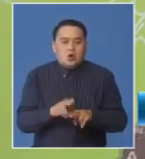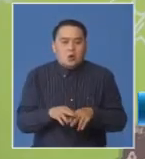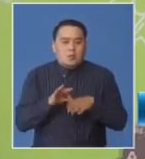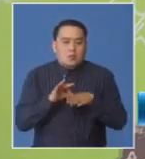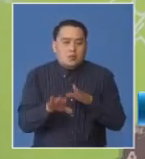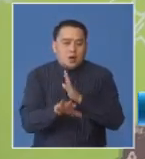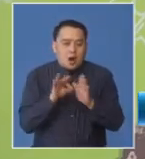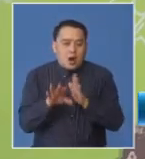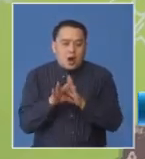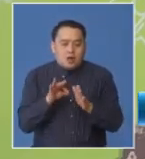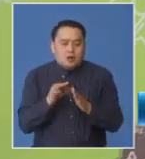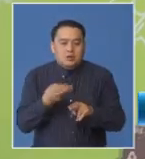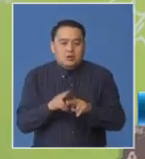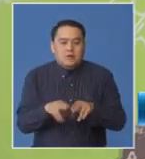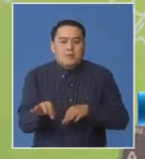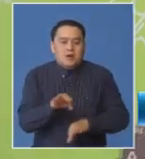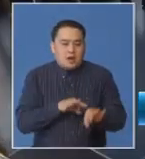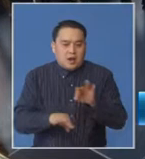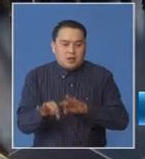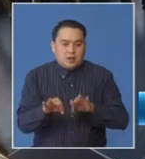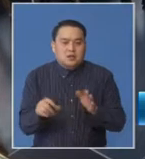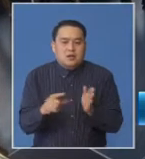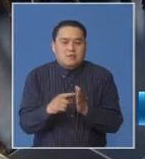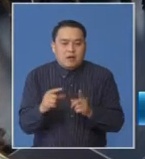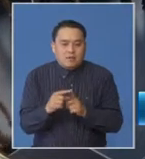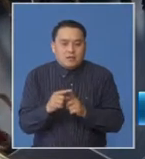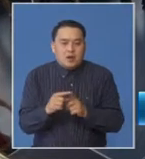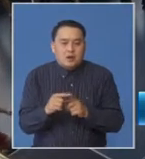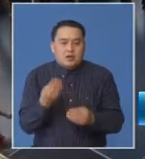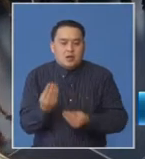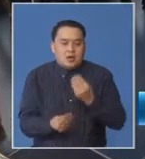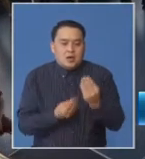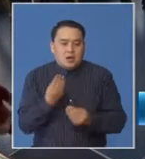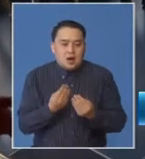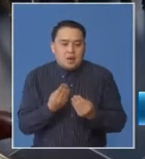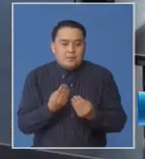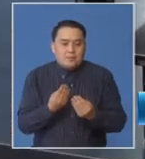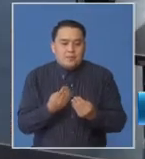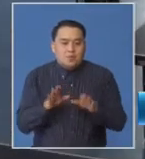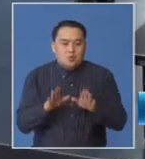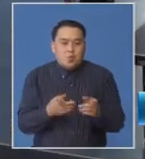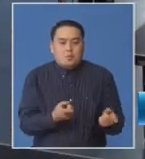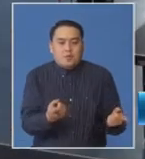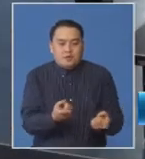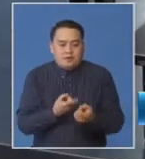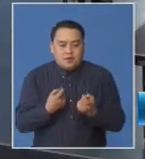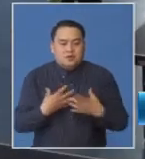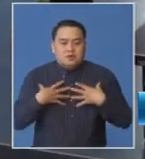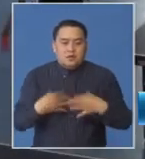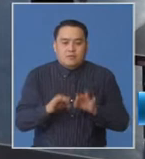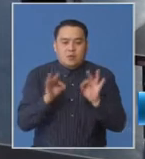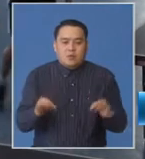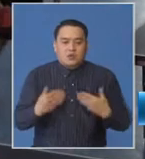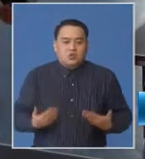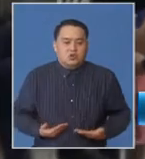прошли отборочные туры данного проекта. По словам организаторов, игры предназначены прежде всего для привлечения к полезному занятию